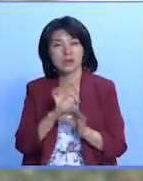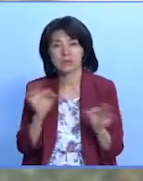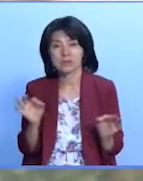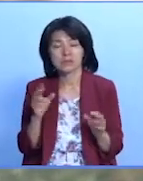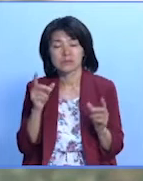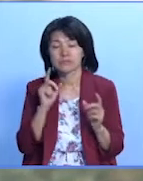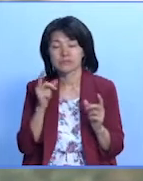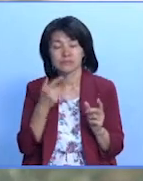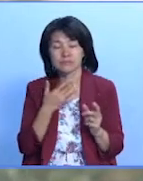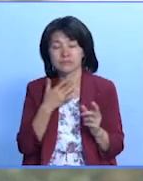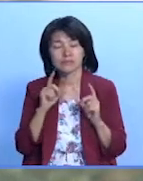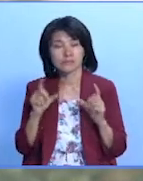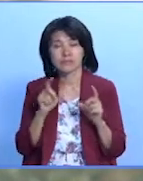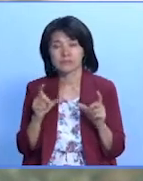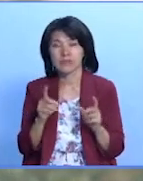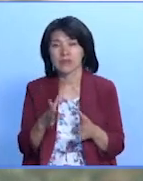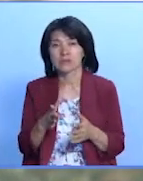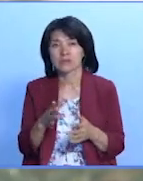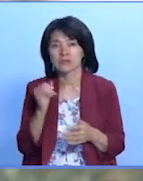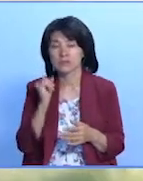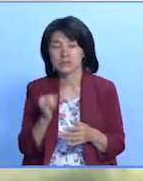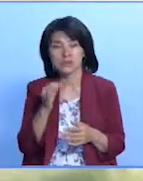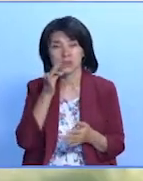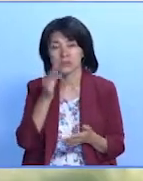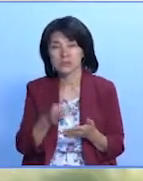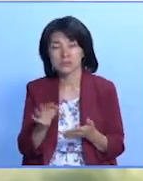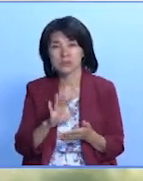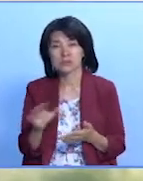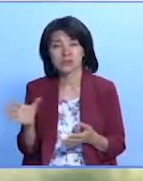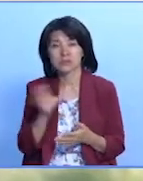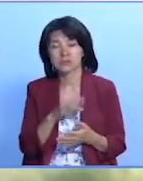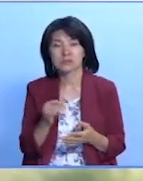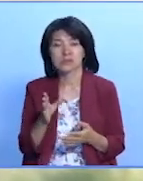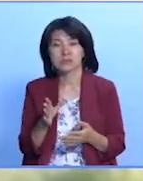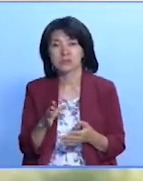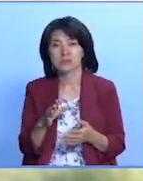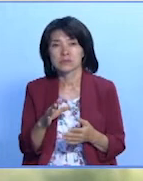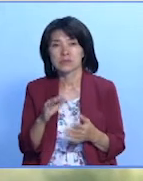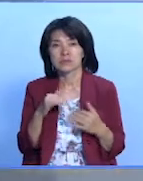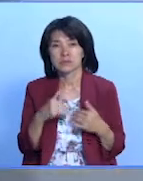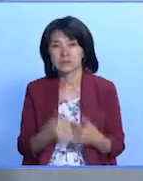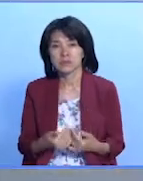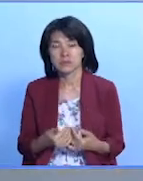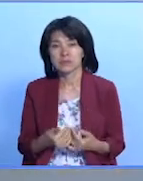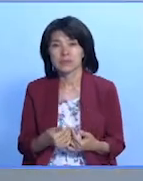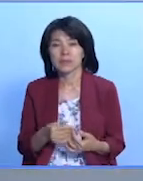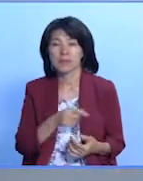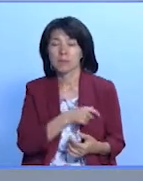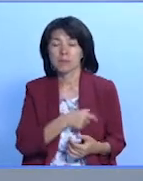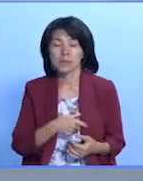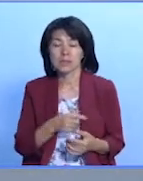не крикнула, никогда ни на кого плохо не сказала. Кабинет осиротел, поликлиника осиротела. Бейдж на